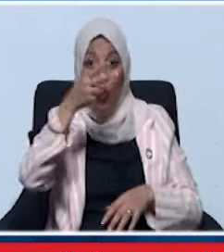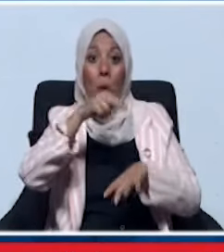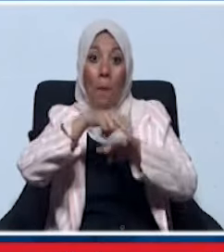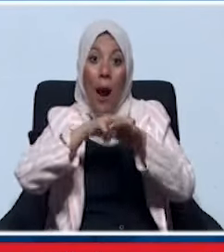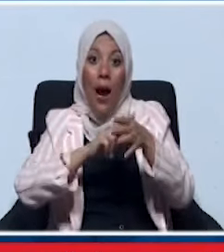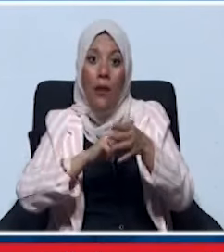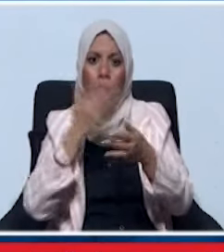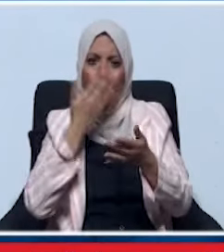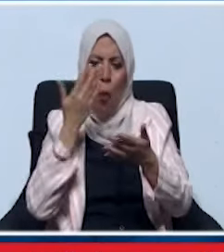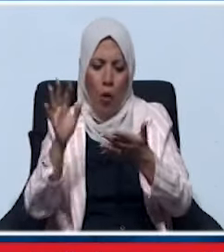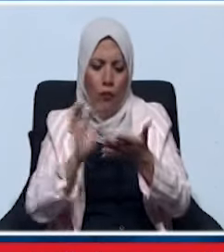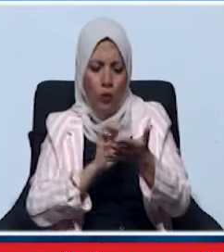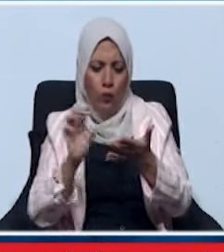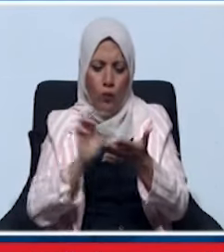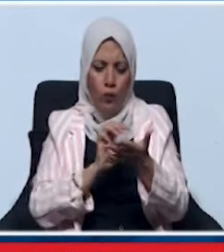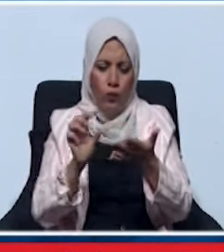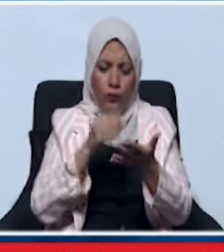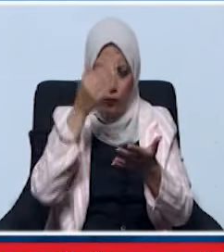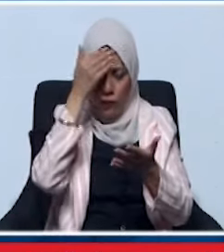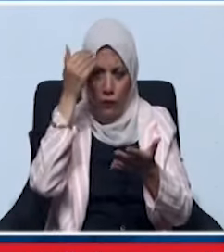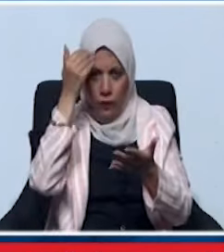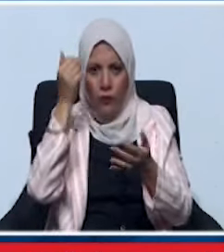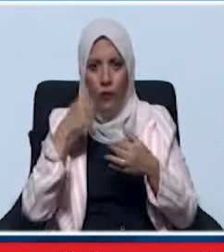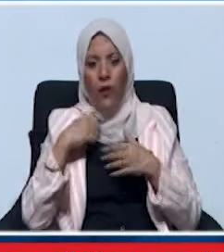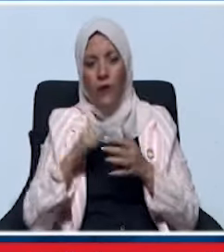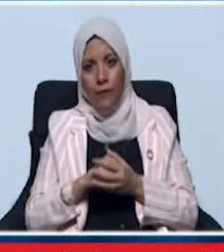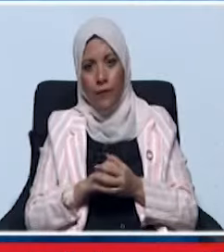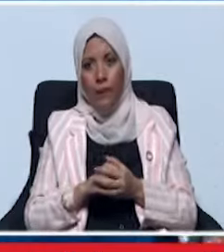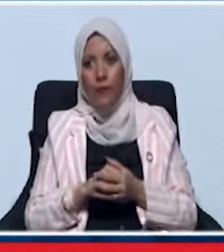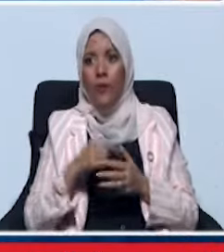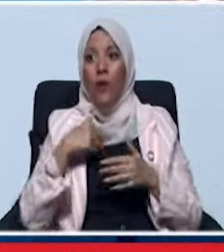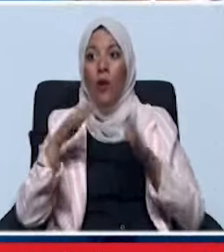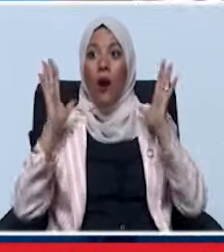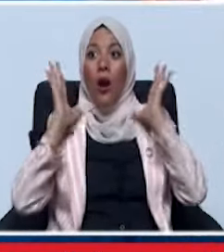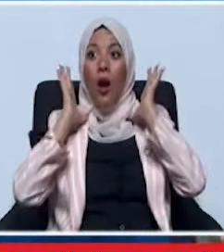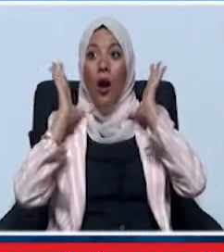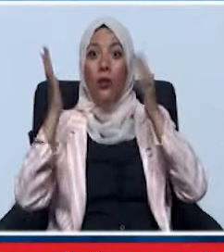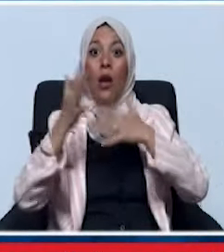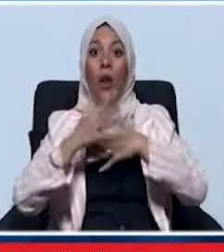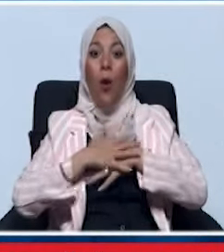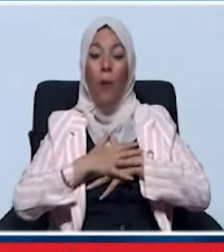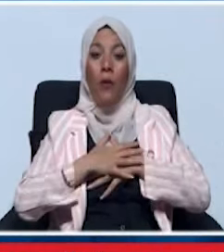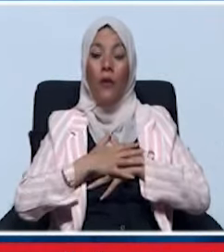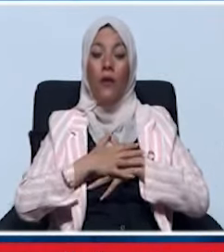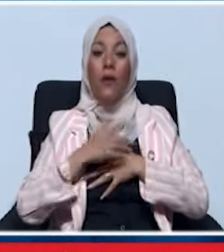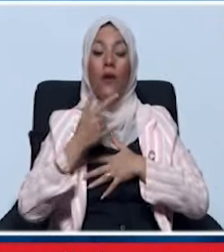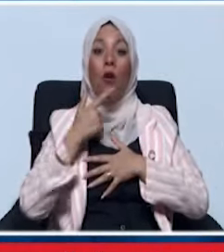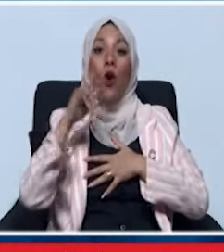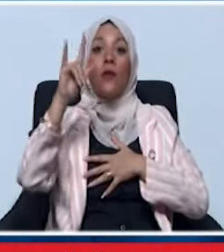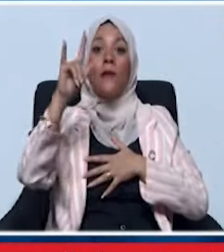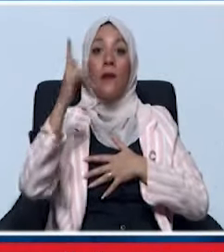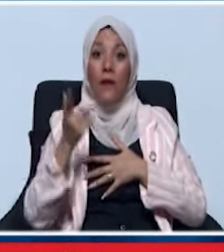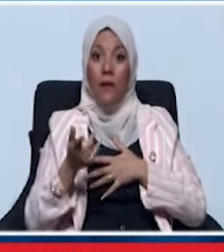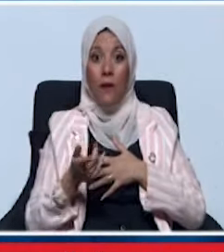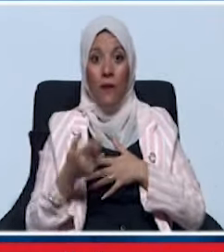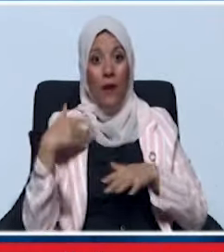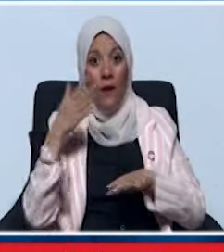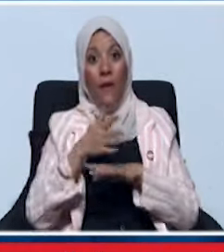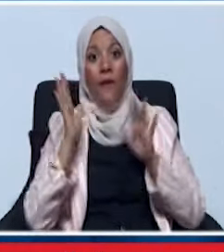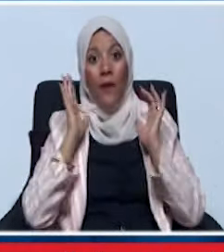وأحصل على إجازة في القرآن الكريم برواية حفص عن عاصم، وقعدت إمام مسجد ما يقرب من 10 سنوات حاجة كده يعني. واخبار حياتك،